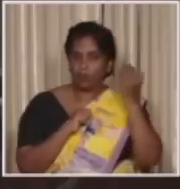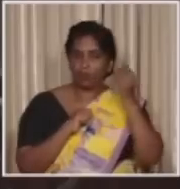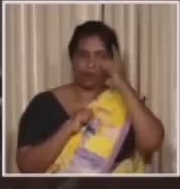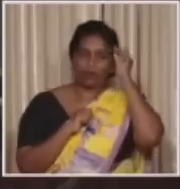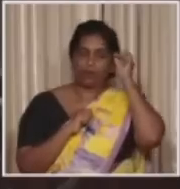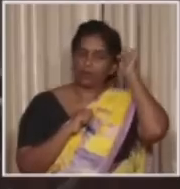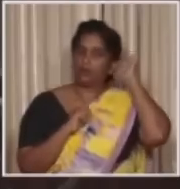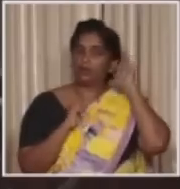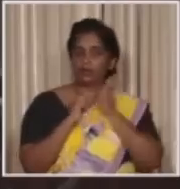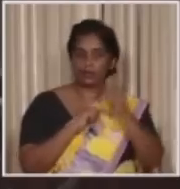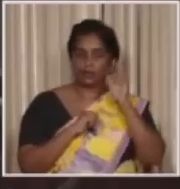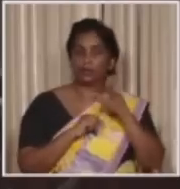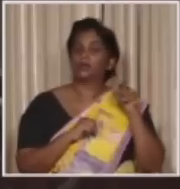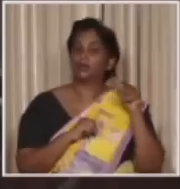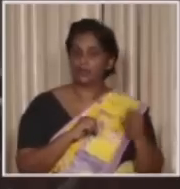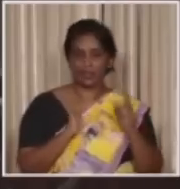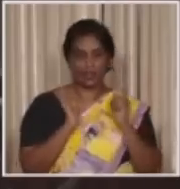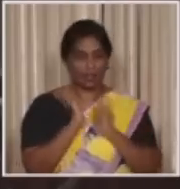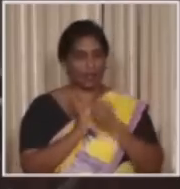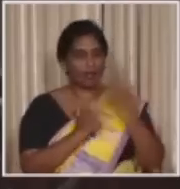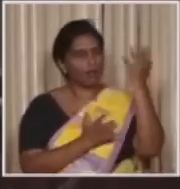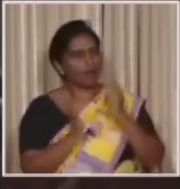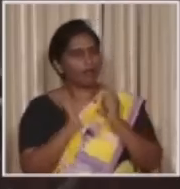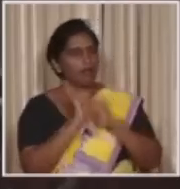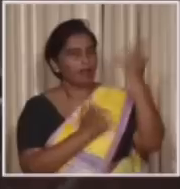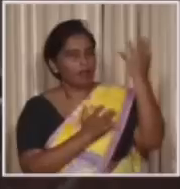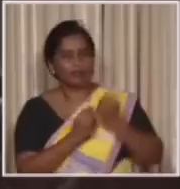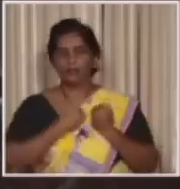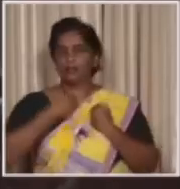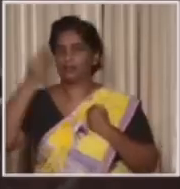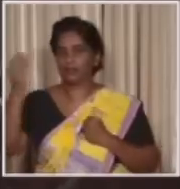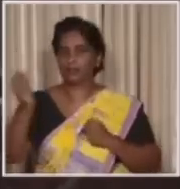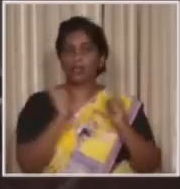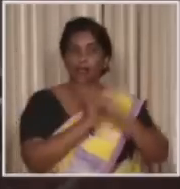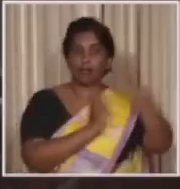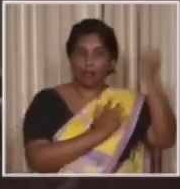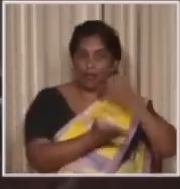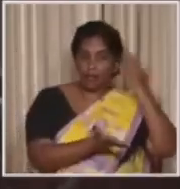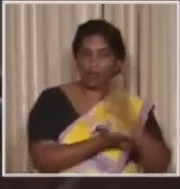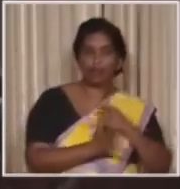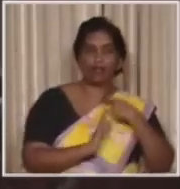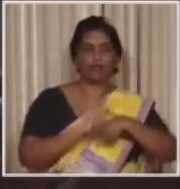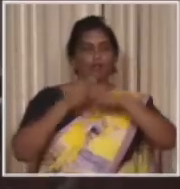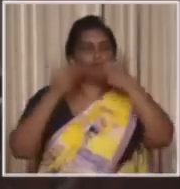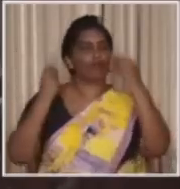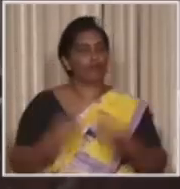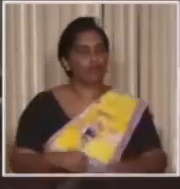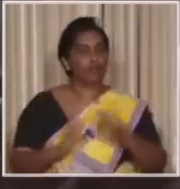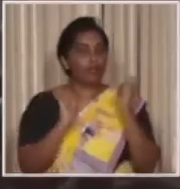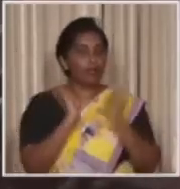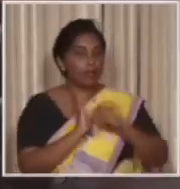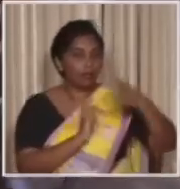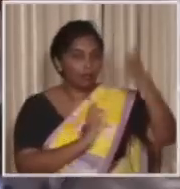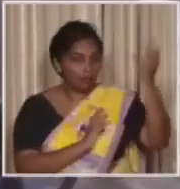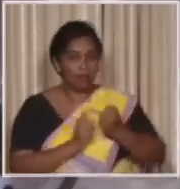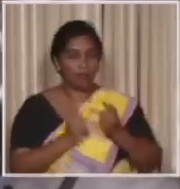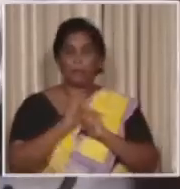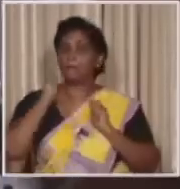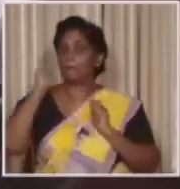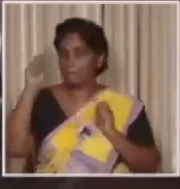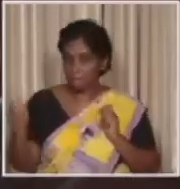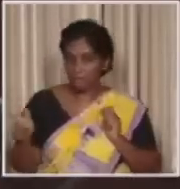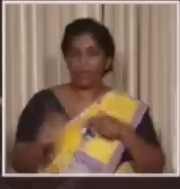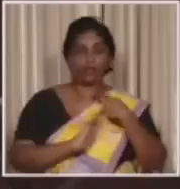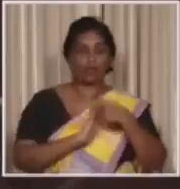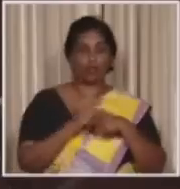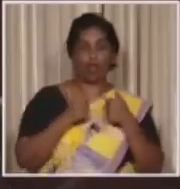දේ තමයි මේ කරලා තියෙන්නේ. ණය අරගෙන ණය ගෙවනවා. ණය ගන්න එක නැවතුනහම රට වැටෙනවා. ණය අරගෙන ණය ගෙවන කාලේ